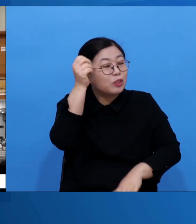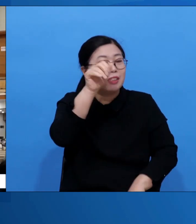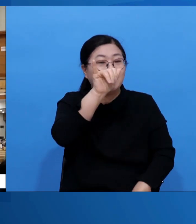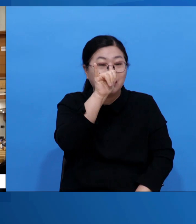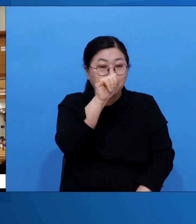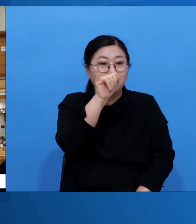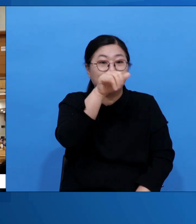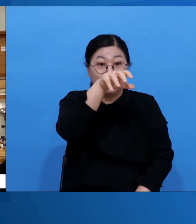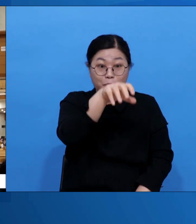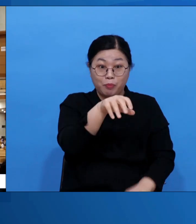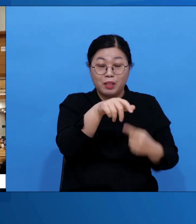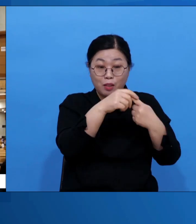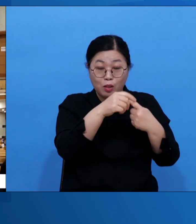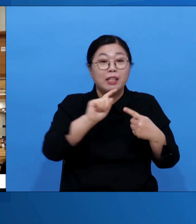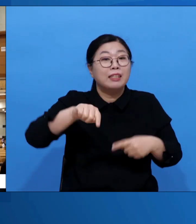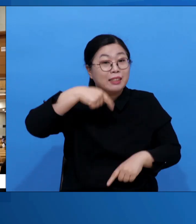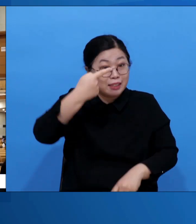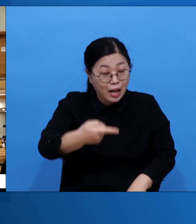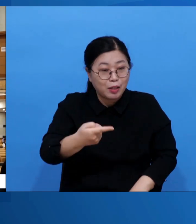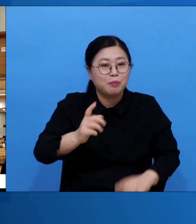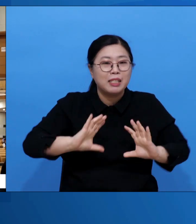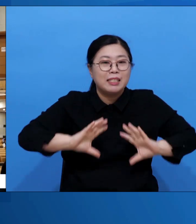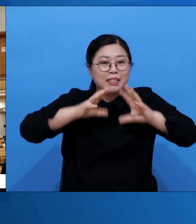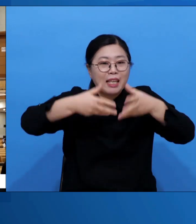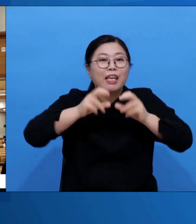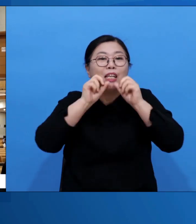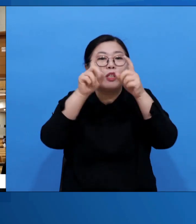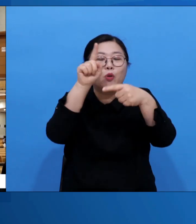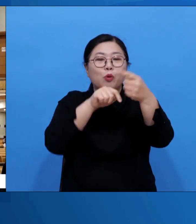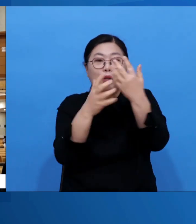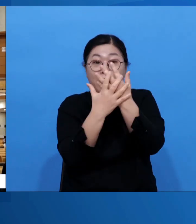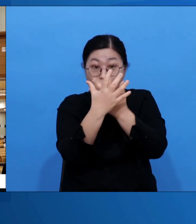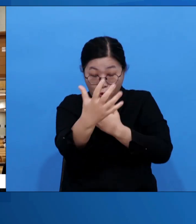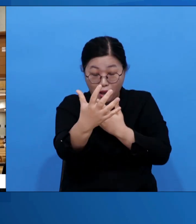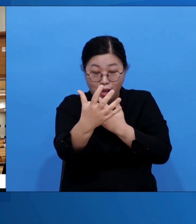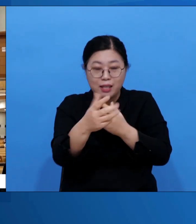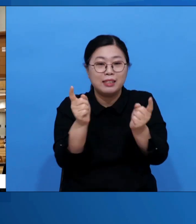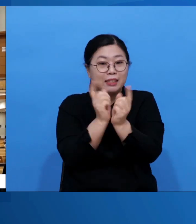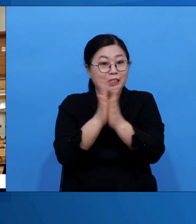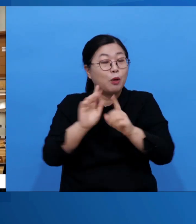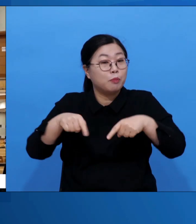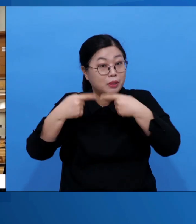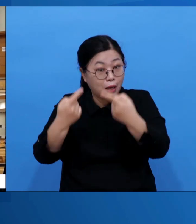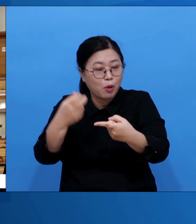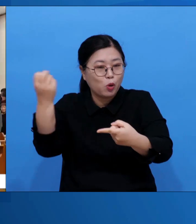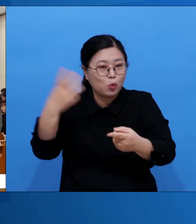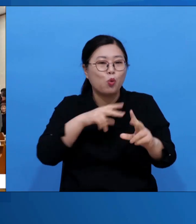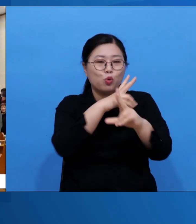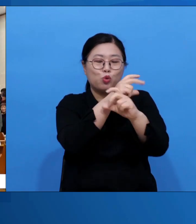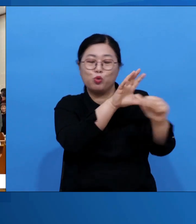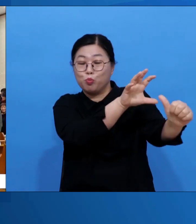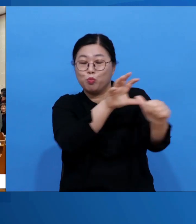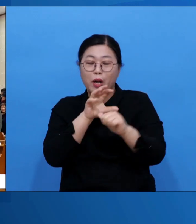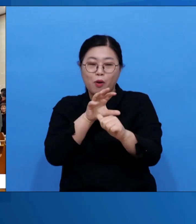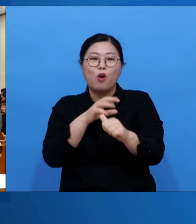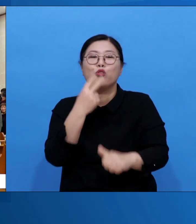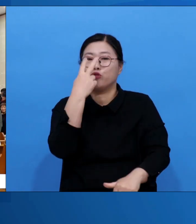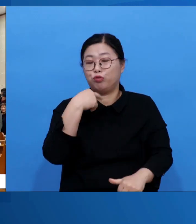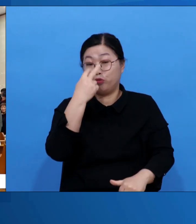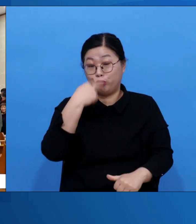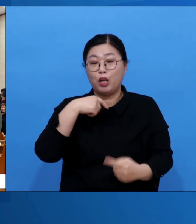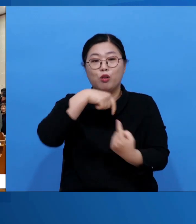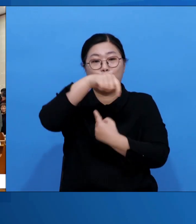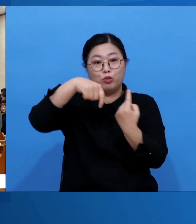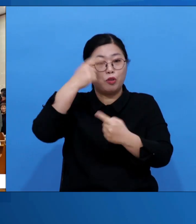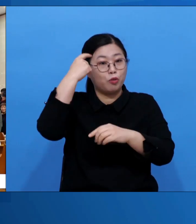7일엔 세계 선교대회가 덕평 RUTC에서 온라인과 오프라인으로 동시에 진행됩니다. 8일